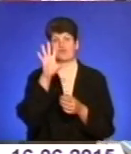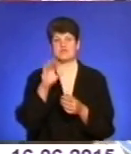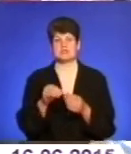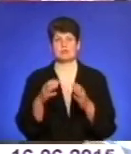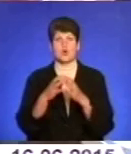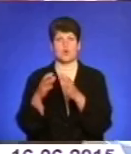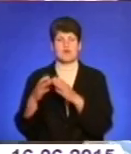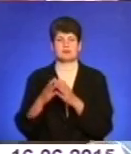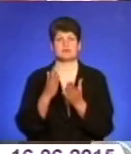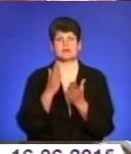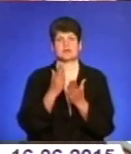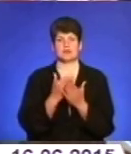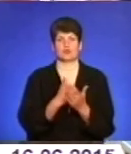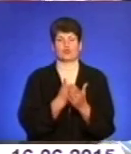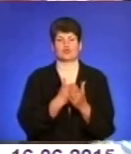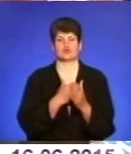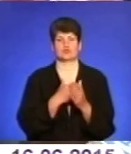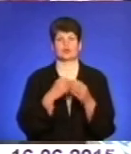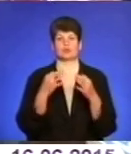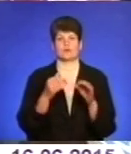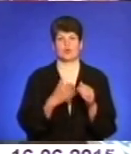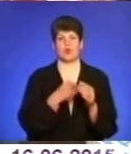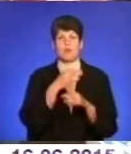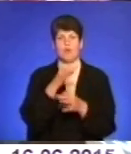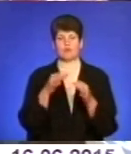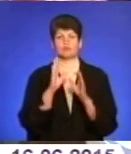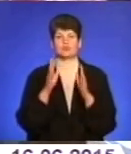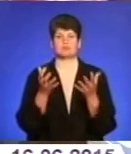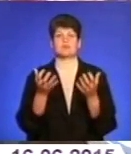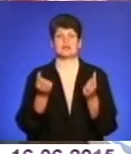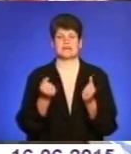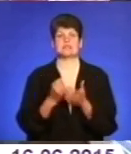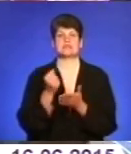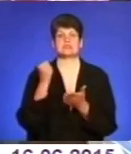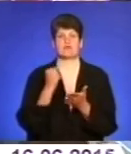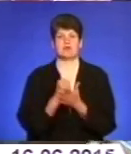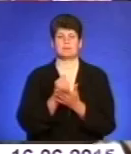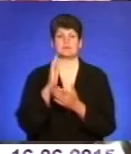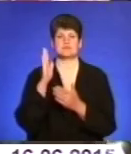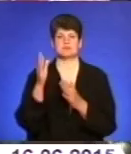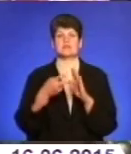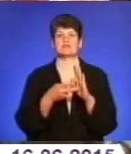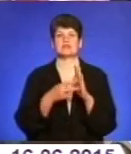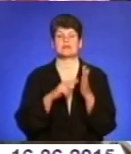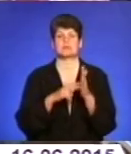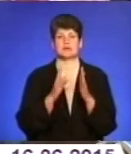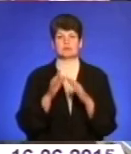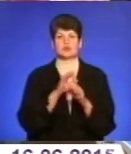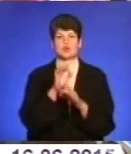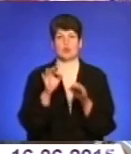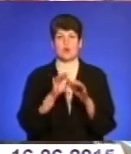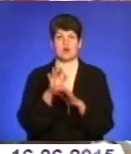які хочуть того добровільного обговорення, буде прийнято або, вірніше, схвалено перспективний план, який буде скоригований